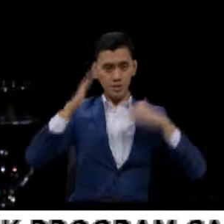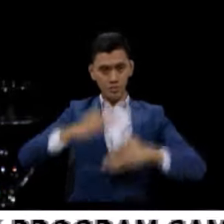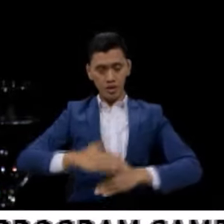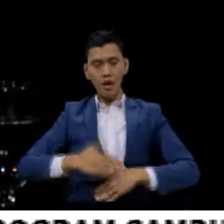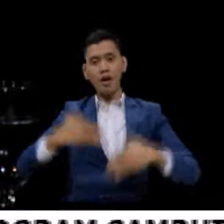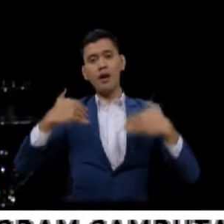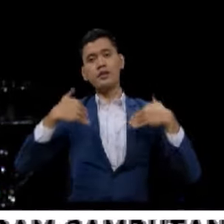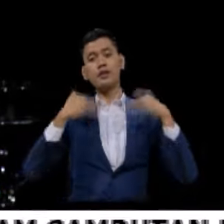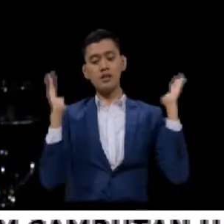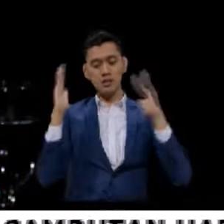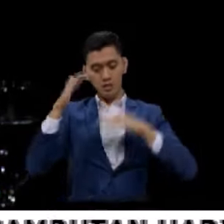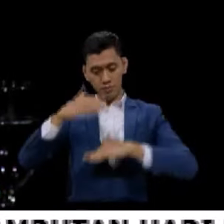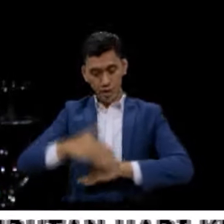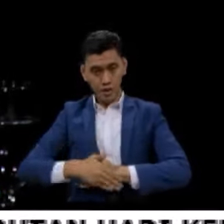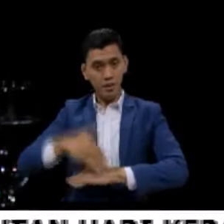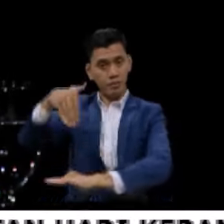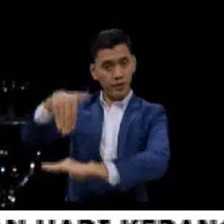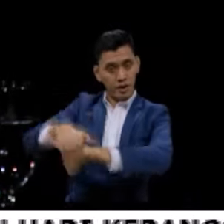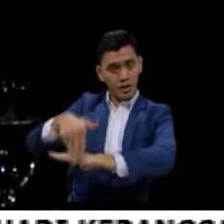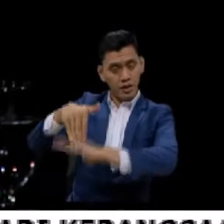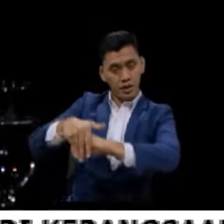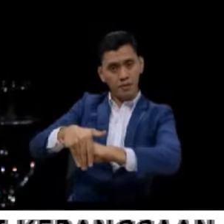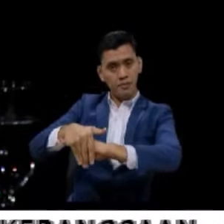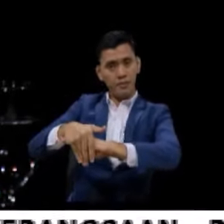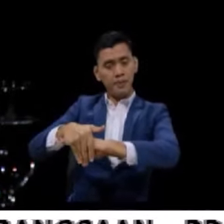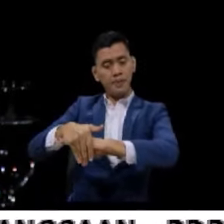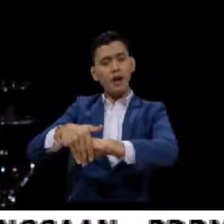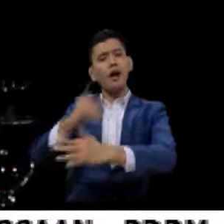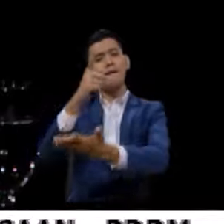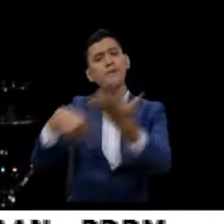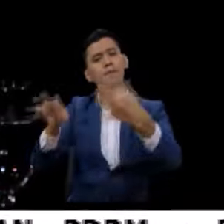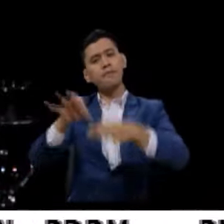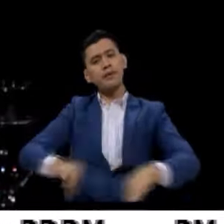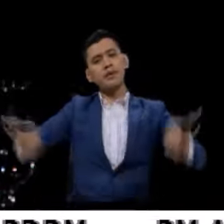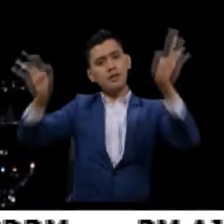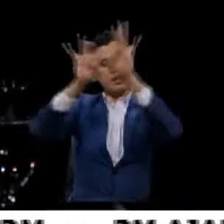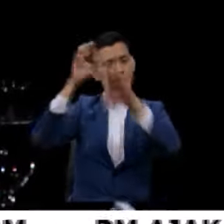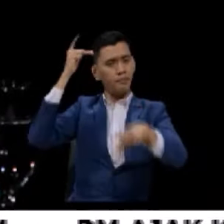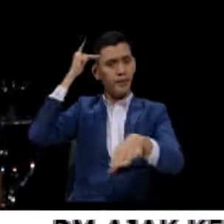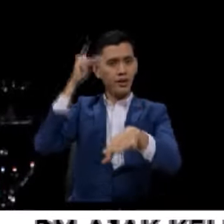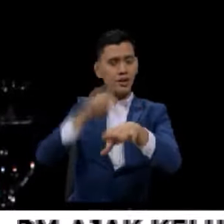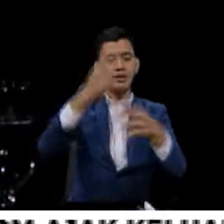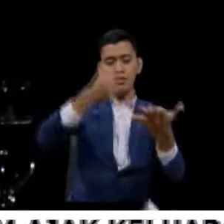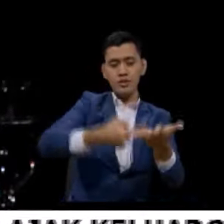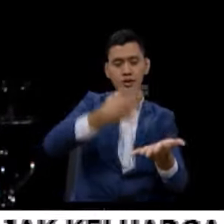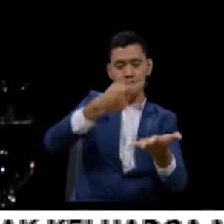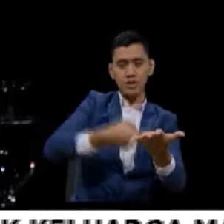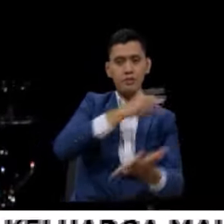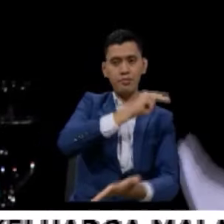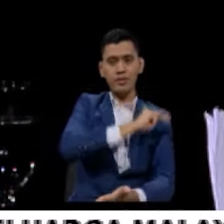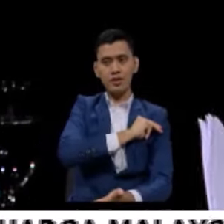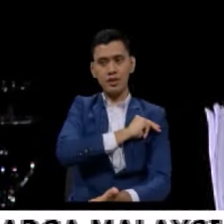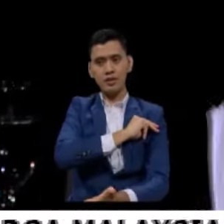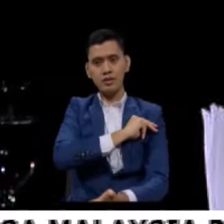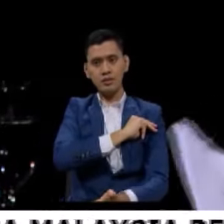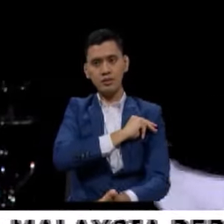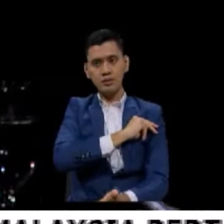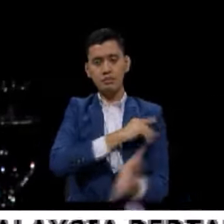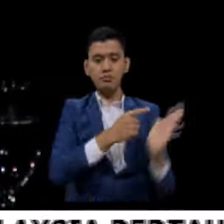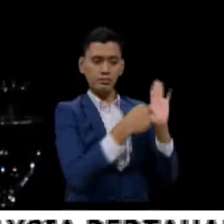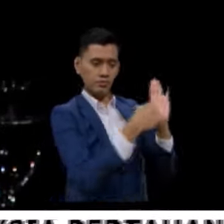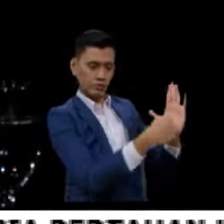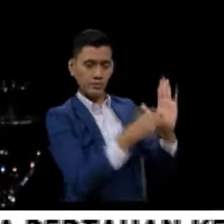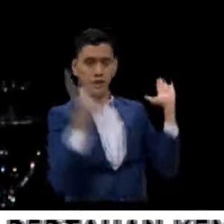flanel dan Munajat yang dilakukan aku penting ini diperkenalkan dipertegas kan Jalan jarang menteri Bahkan dalam populer ini pun